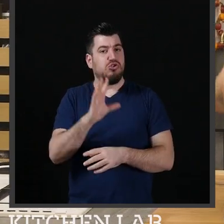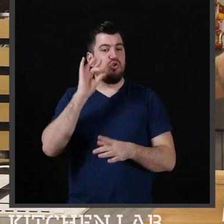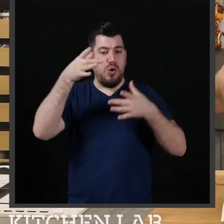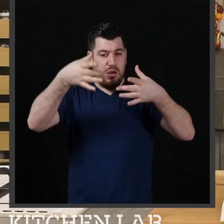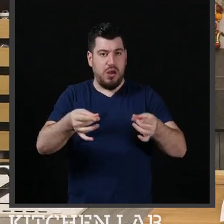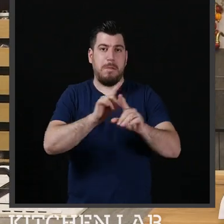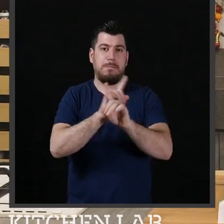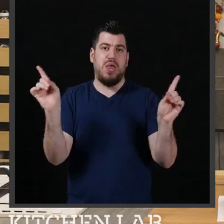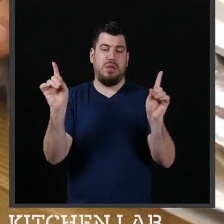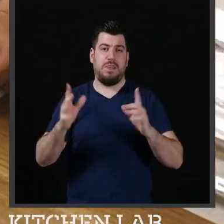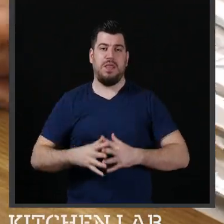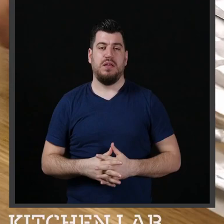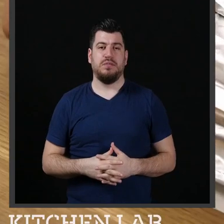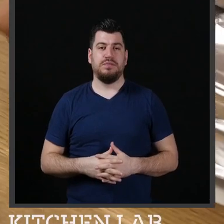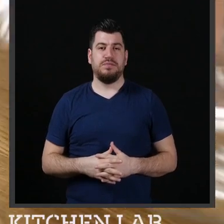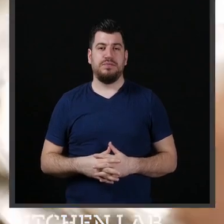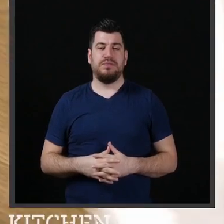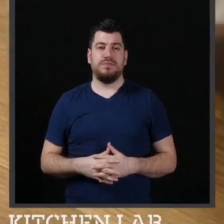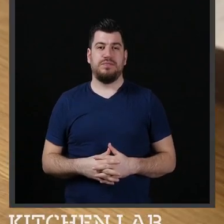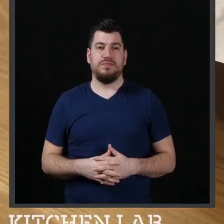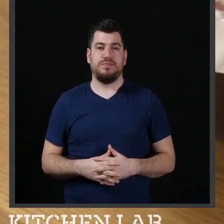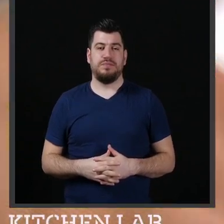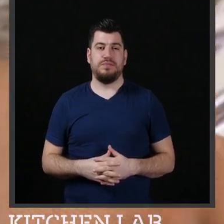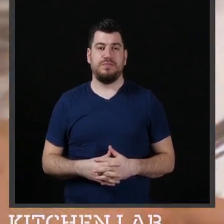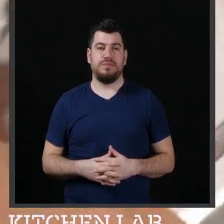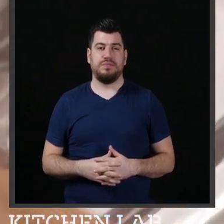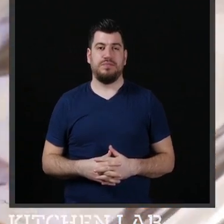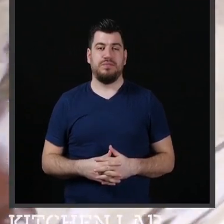πάνω στο κανελόνι. Συλλήγουμε.